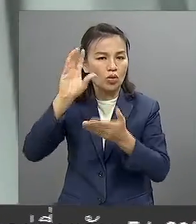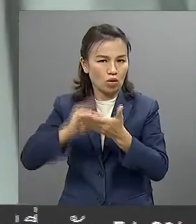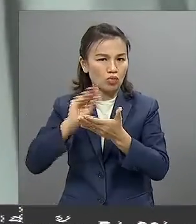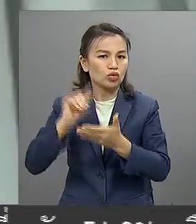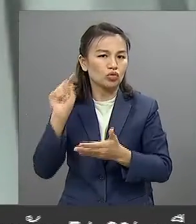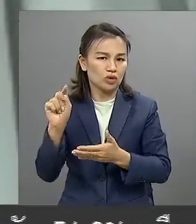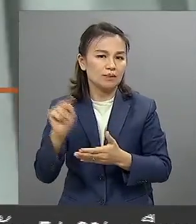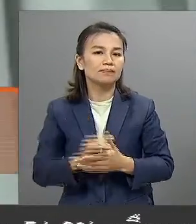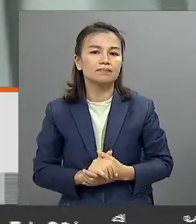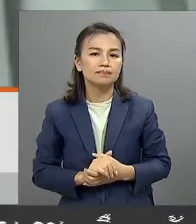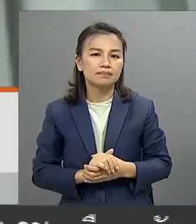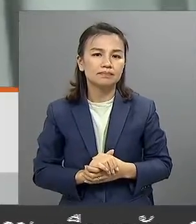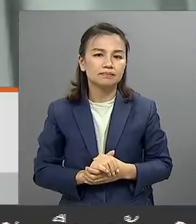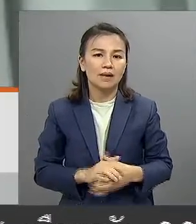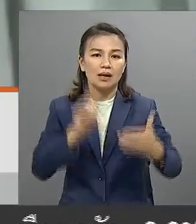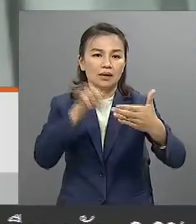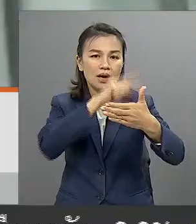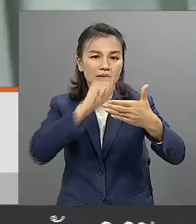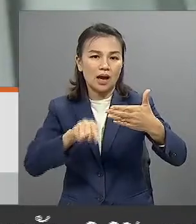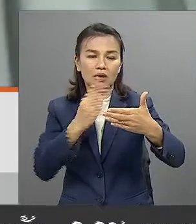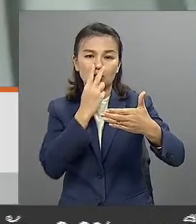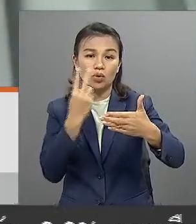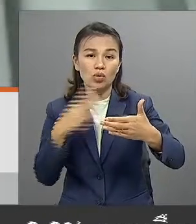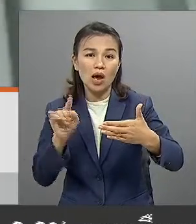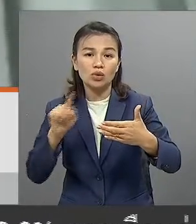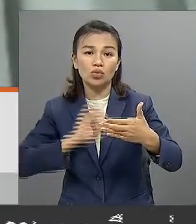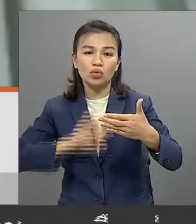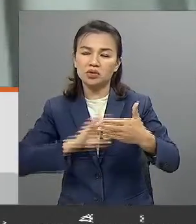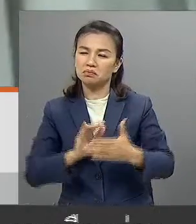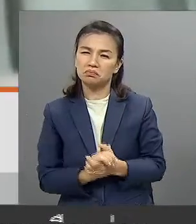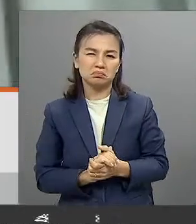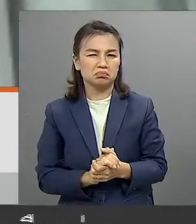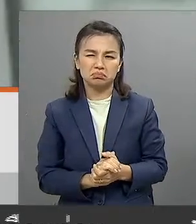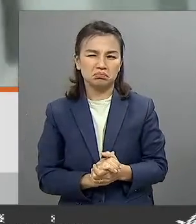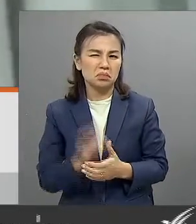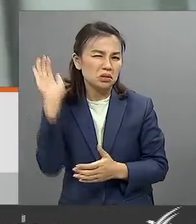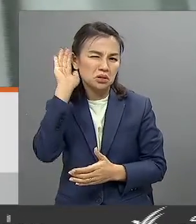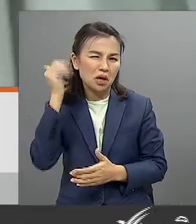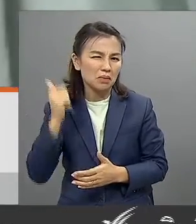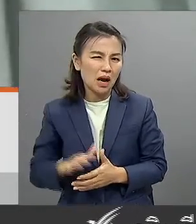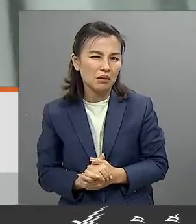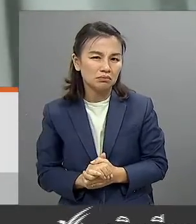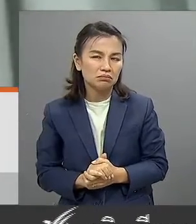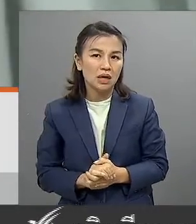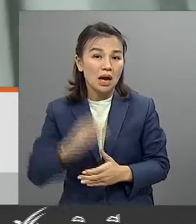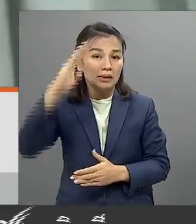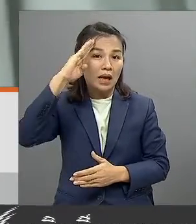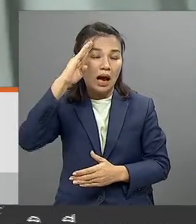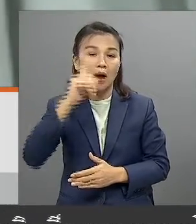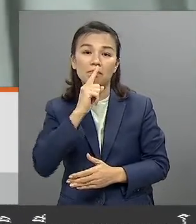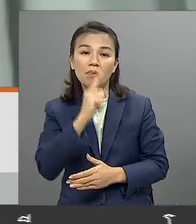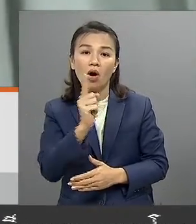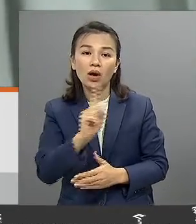มีการเลือกตั้งเนี่ยฟังดูผิวเผินแล้วฟังไม่ขึ้นเพราะว่าทางทหารบอกว่ามี